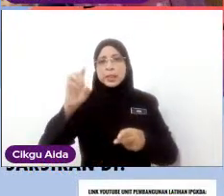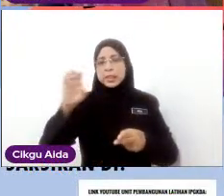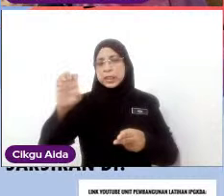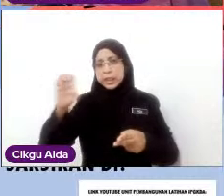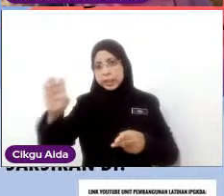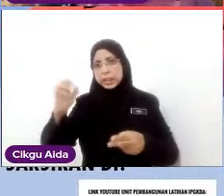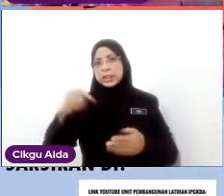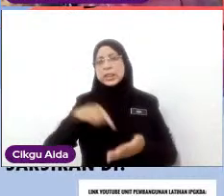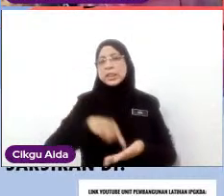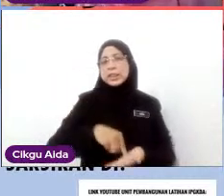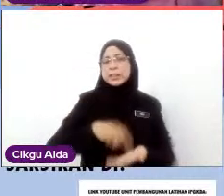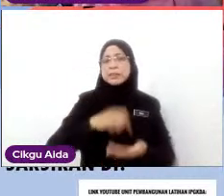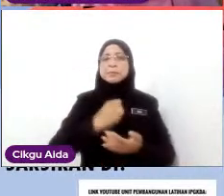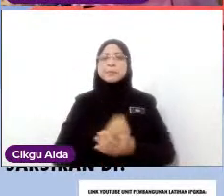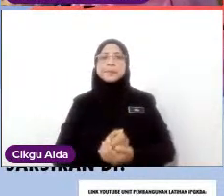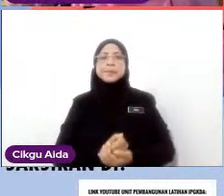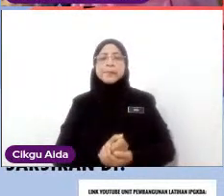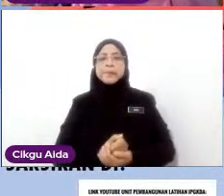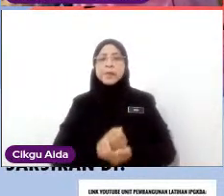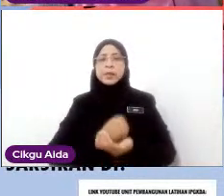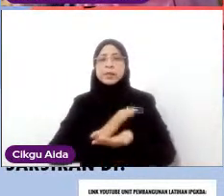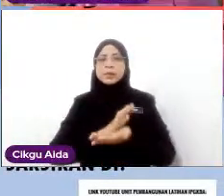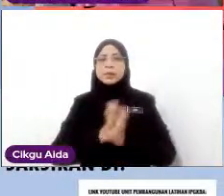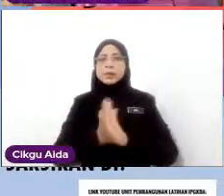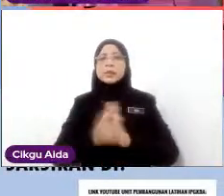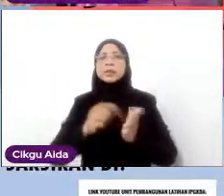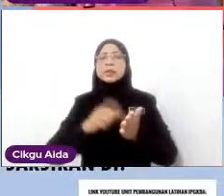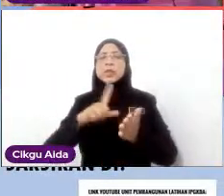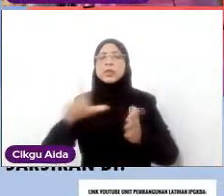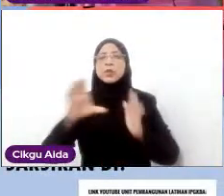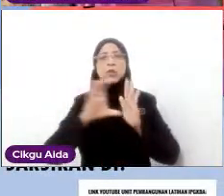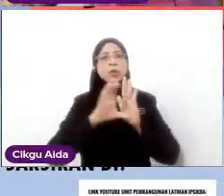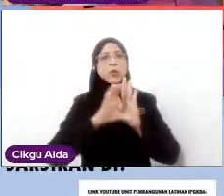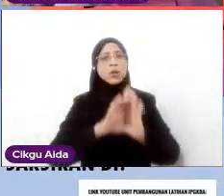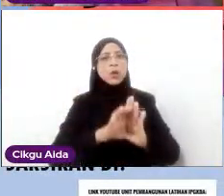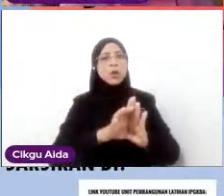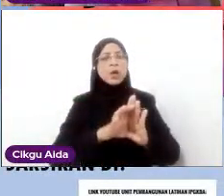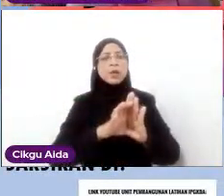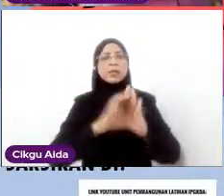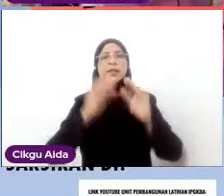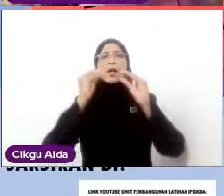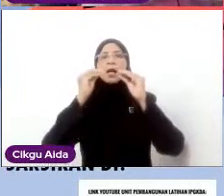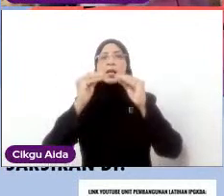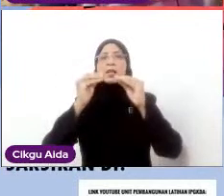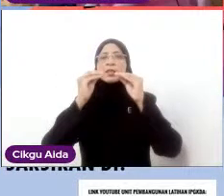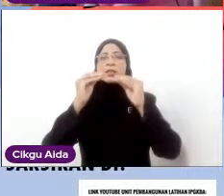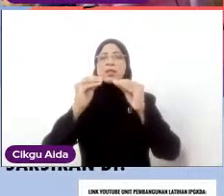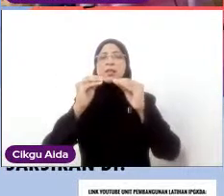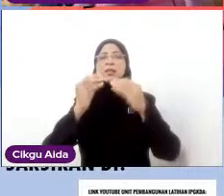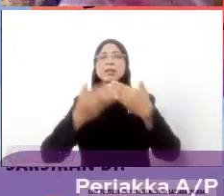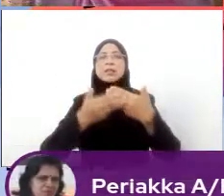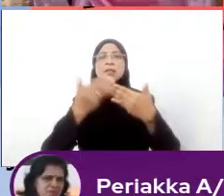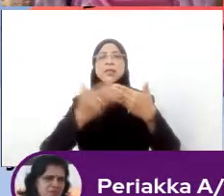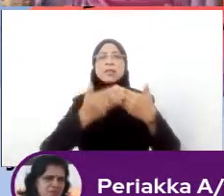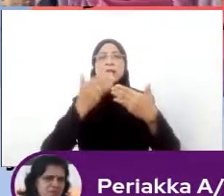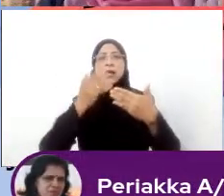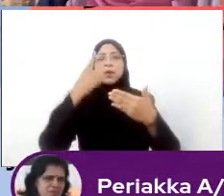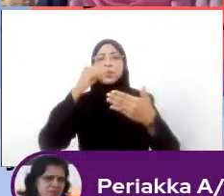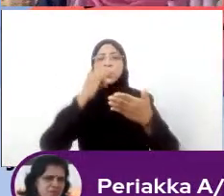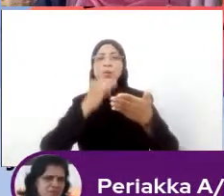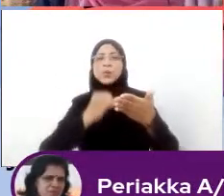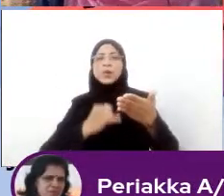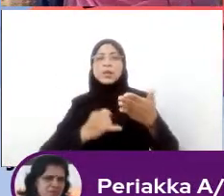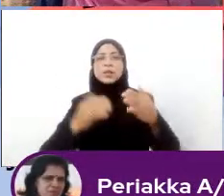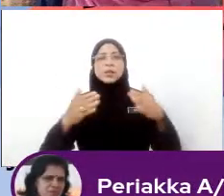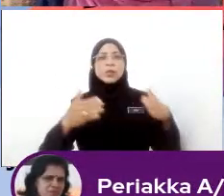ini. Okey. Jadi inilah contohnya bila kita nak ajar penjermaan. Jadi senang untuk kita melukis. Dan sudut